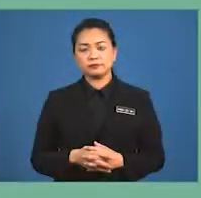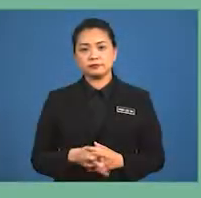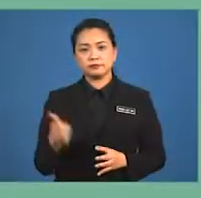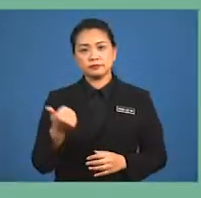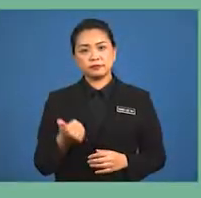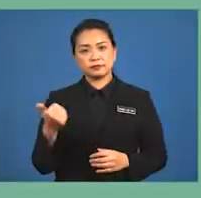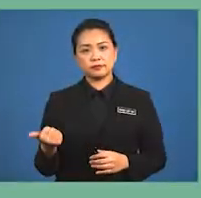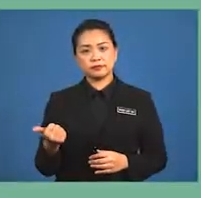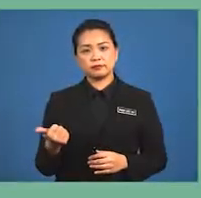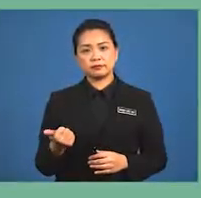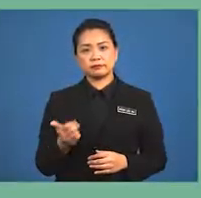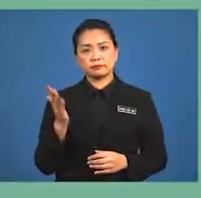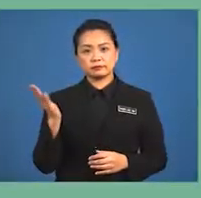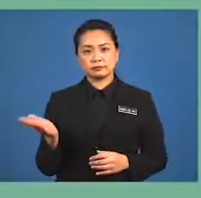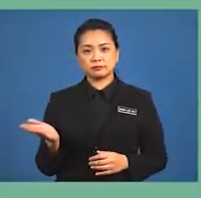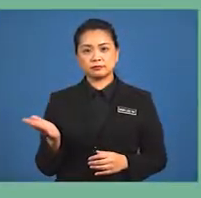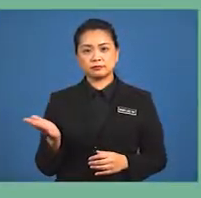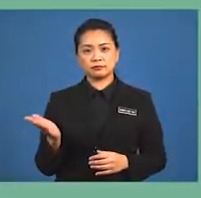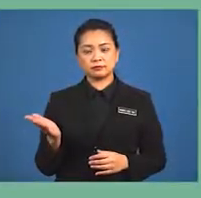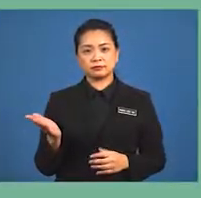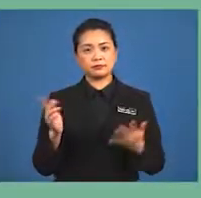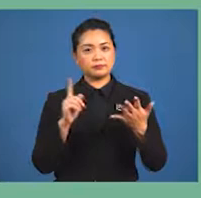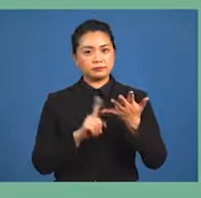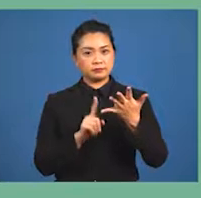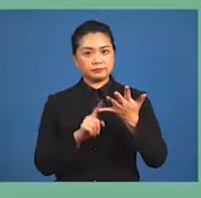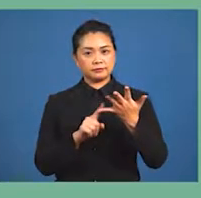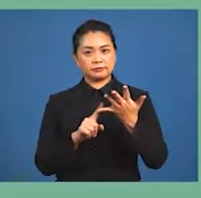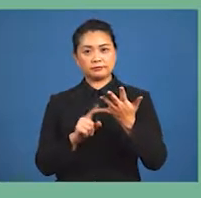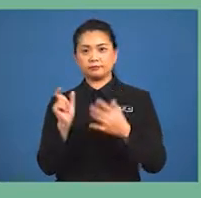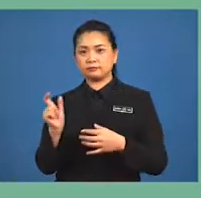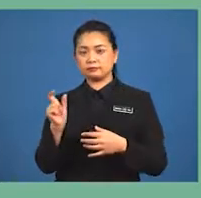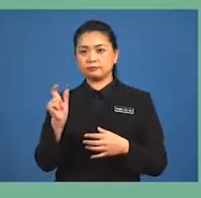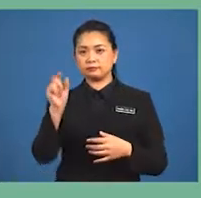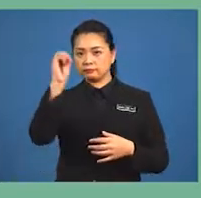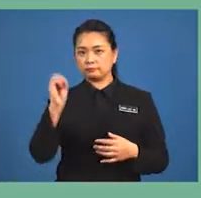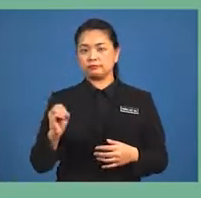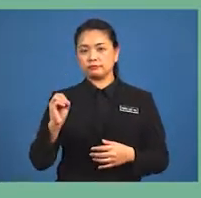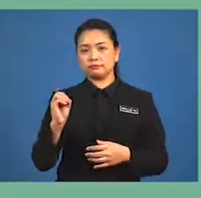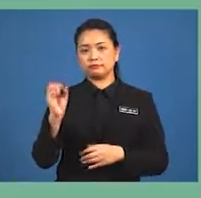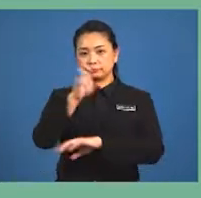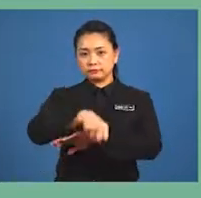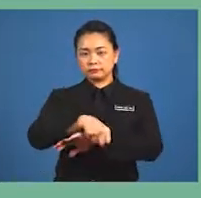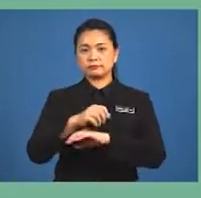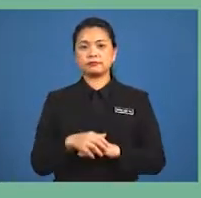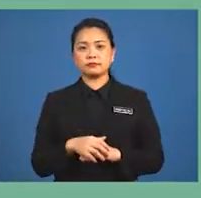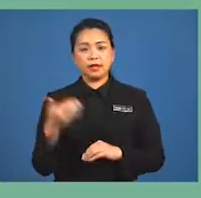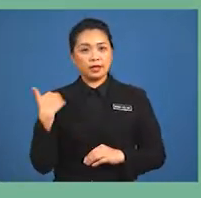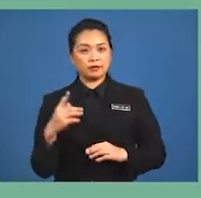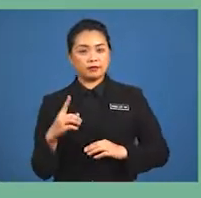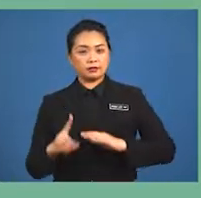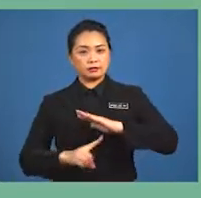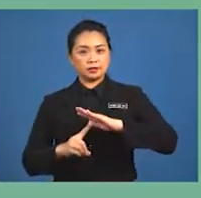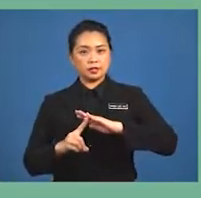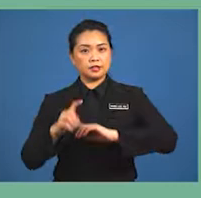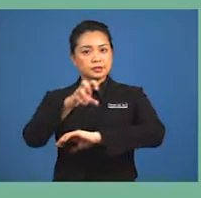Alat dasar kewangan kuantitatif kadar bunga semalaman. Ia merupakan dasar kadar bunga